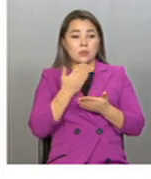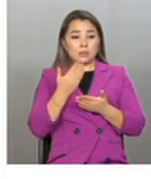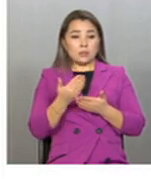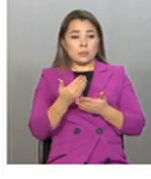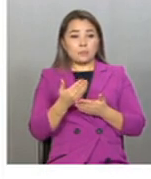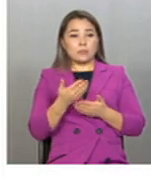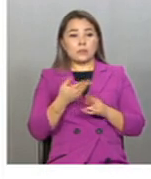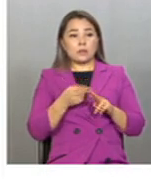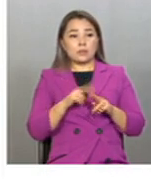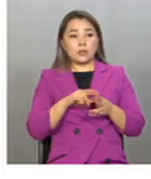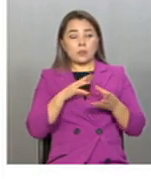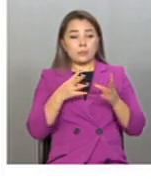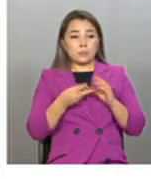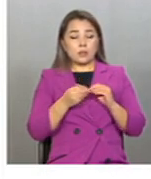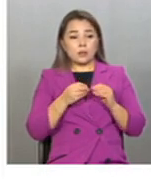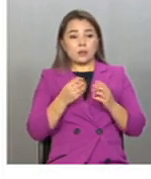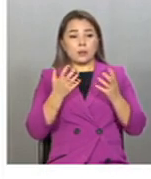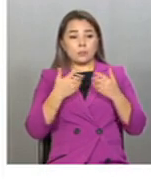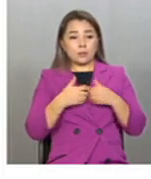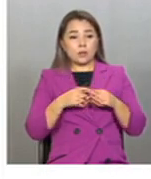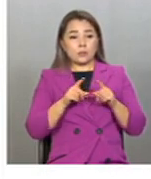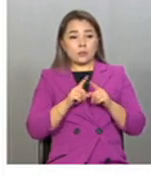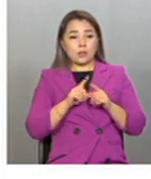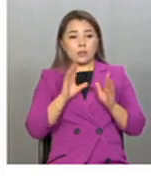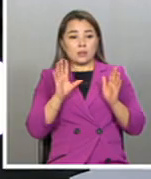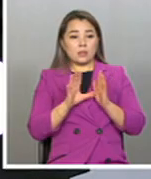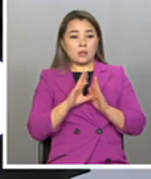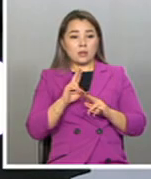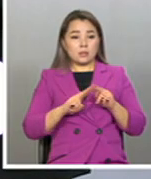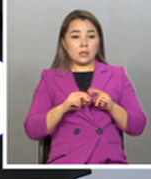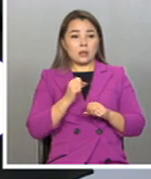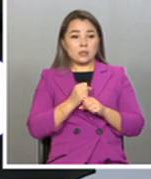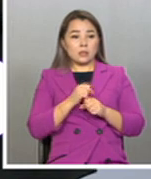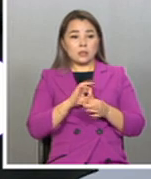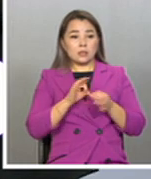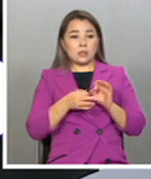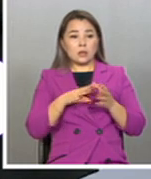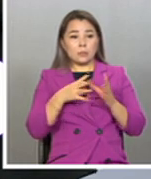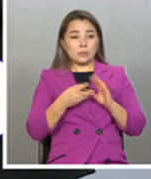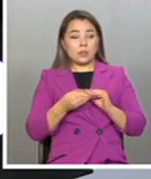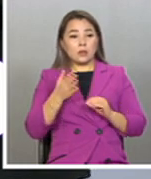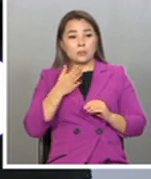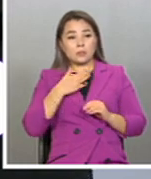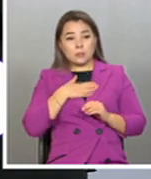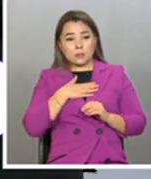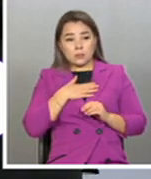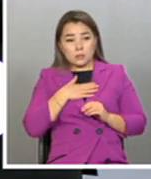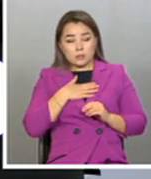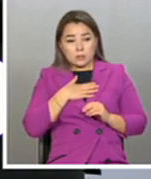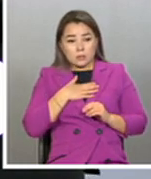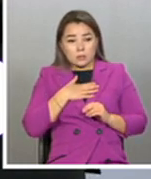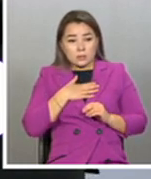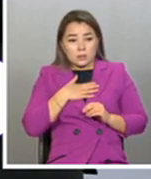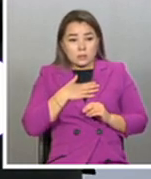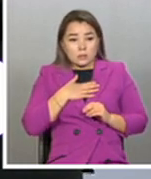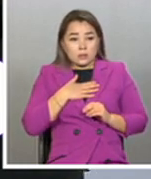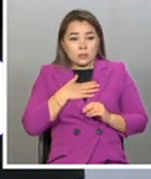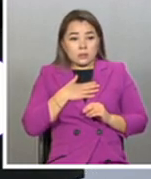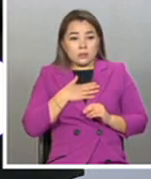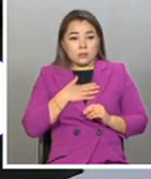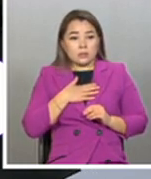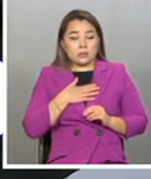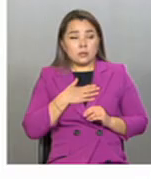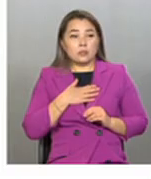жалпы механикалық энергия пайда болады да, осының қозғалысының есебінен жалпы бізде, яғни бұл